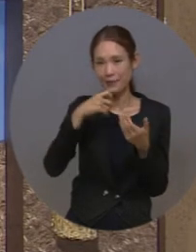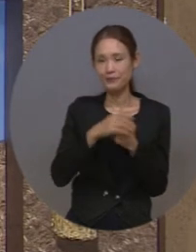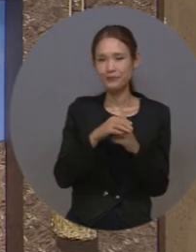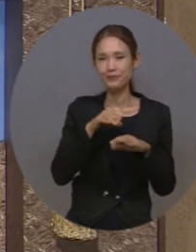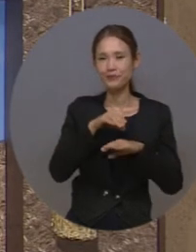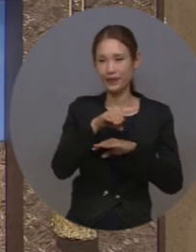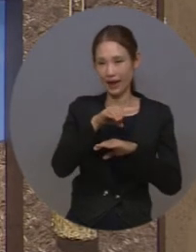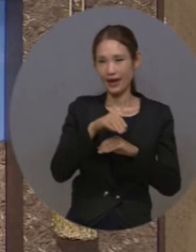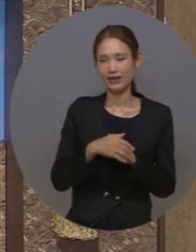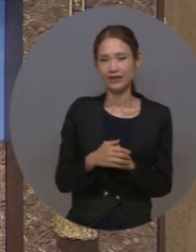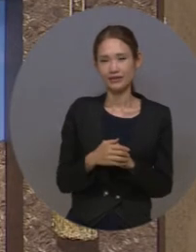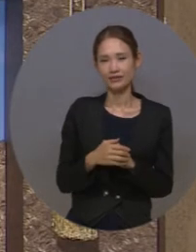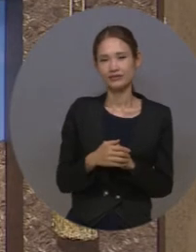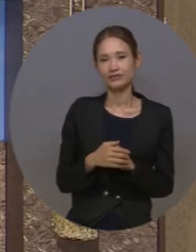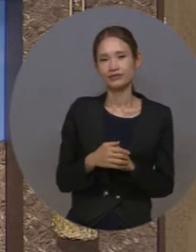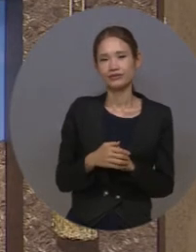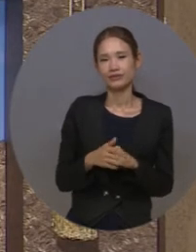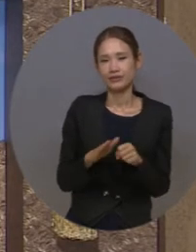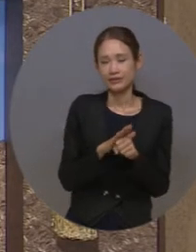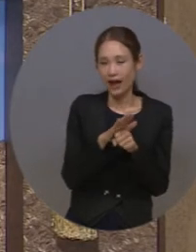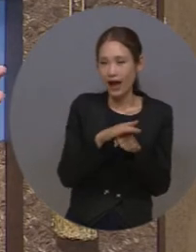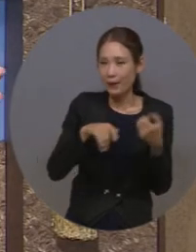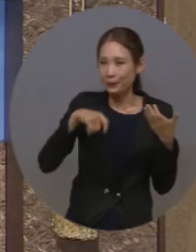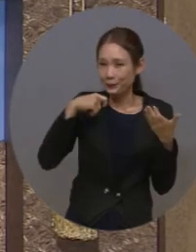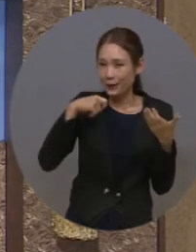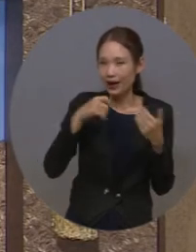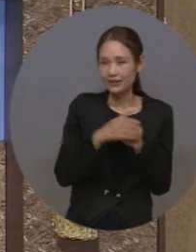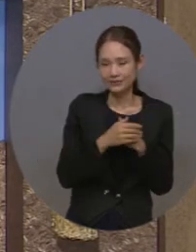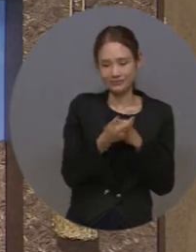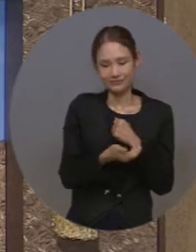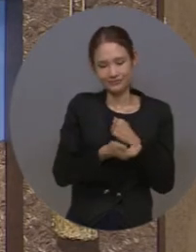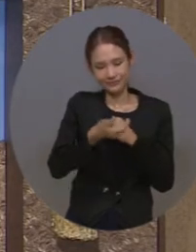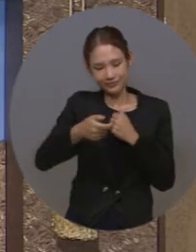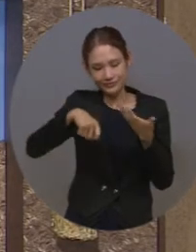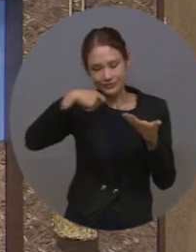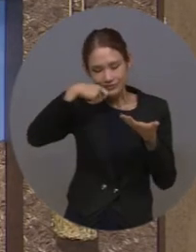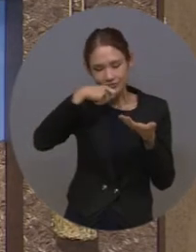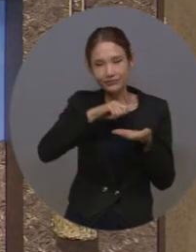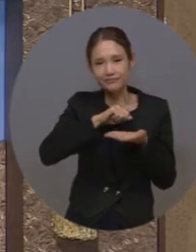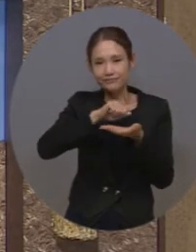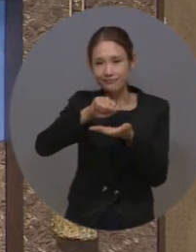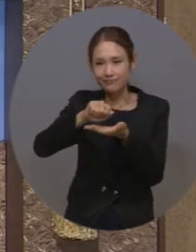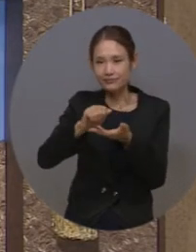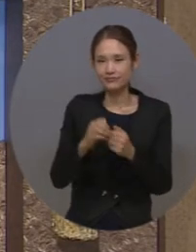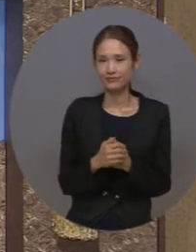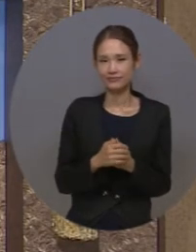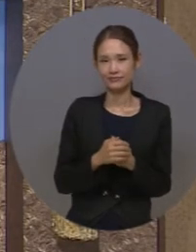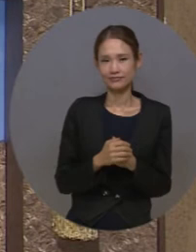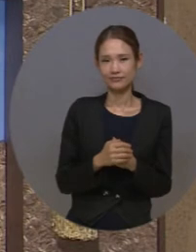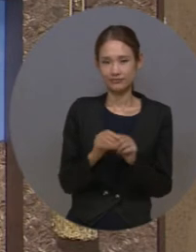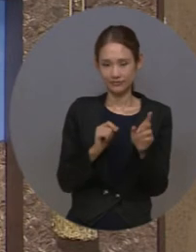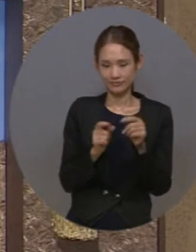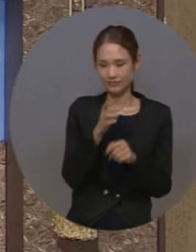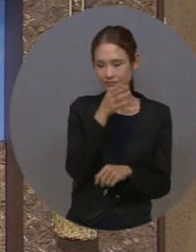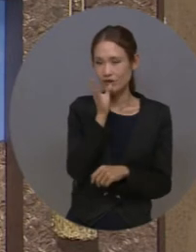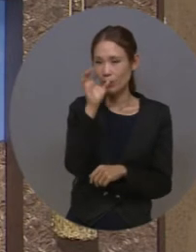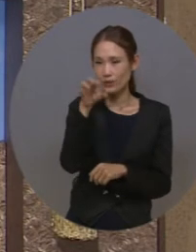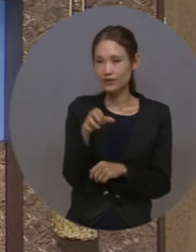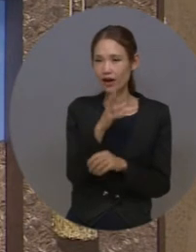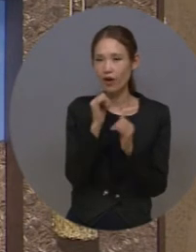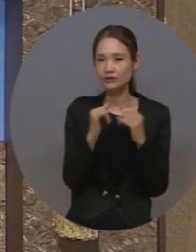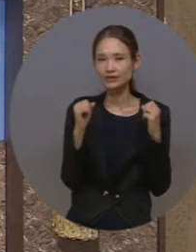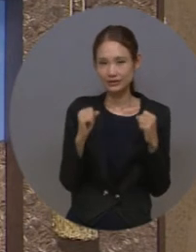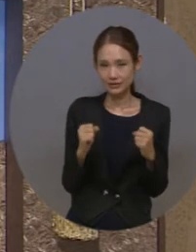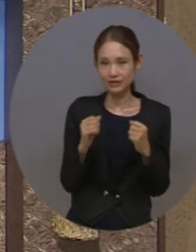했습니다. 이거는 이제 그 사랑의 밥차라고 이동 밥차를 가지고 주로 이제 경로당이나 어르신들 있는